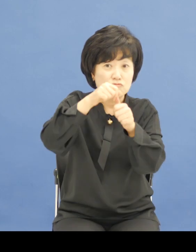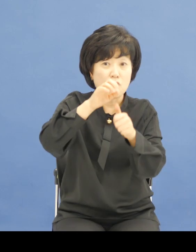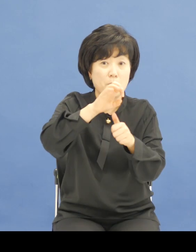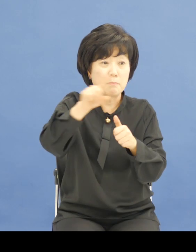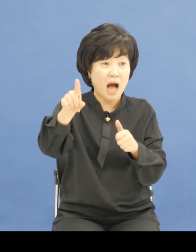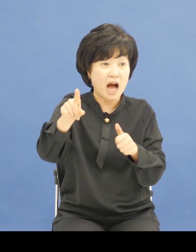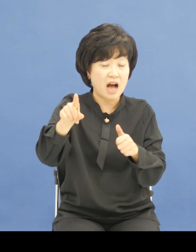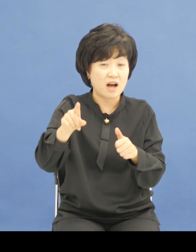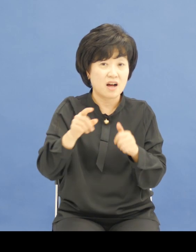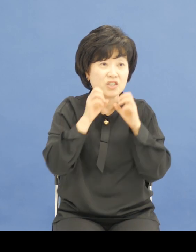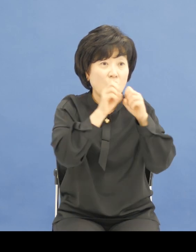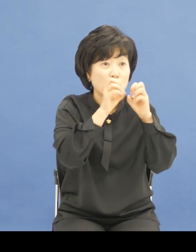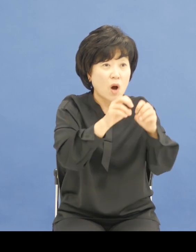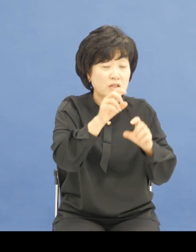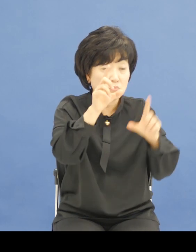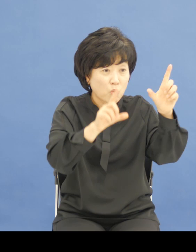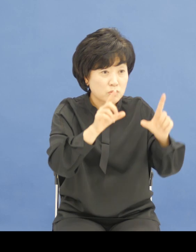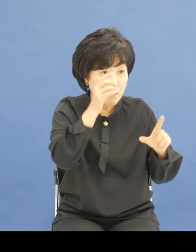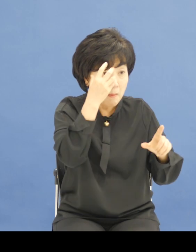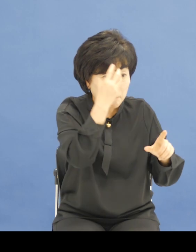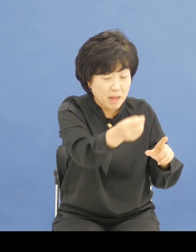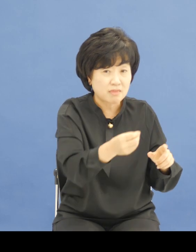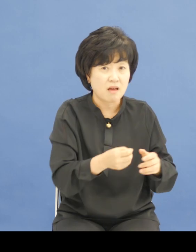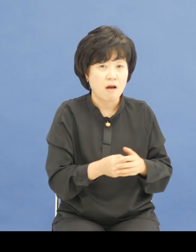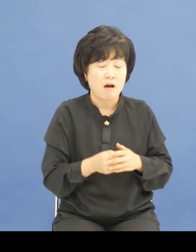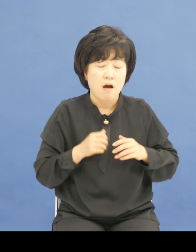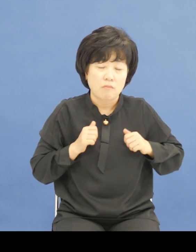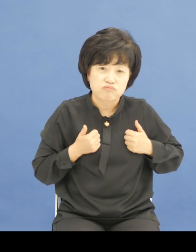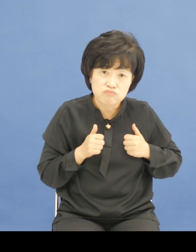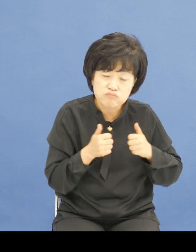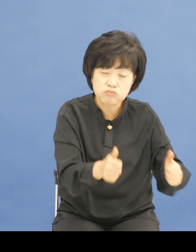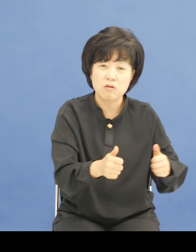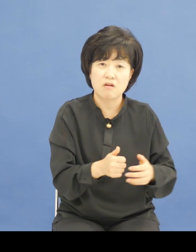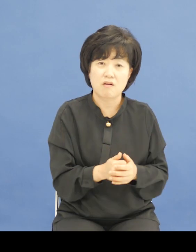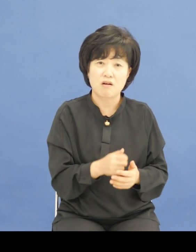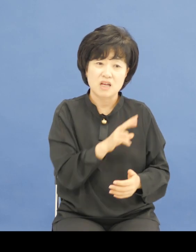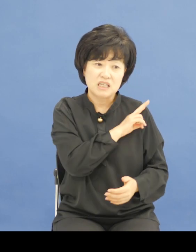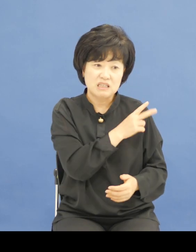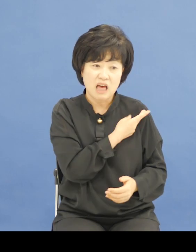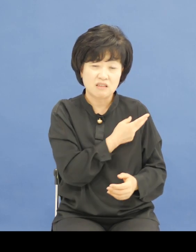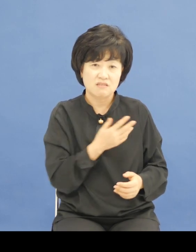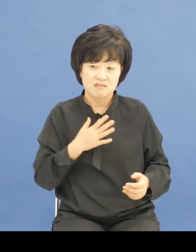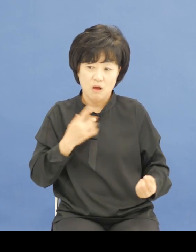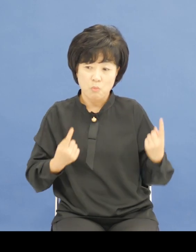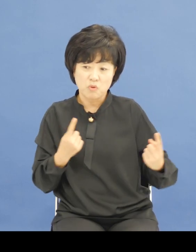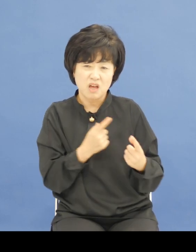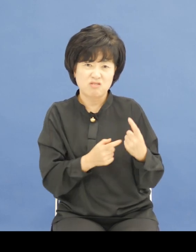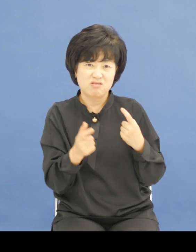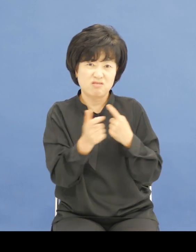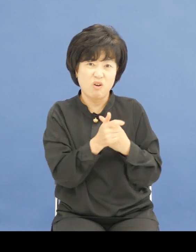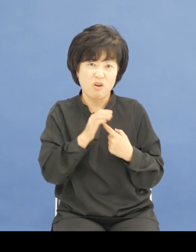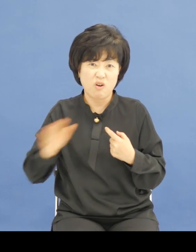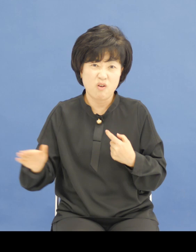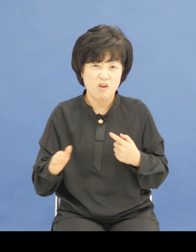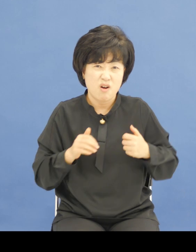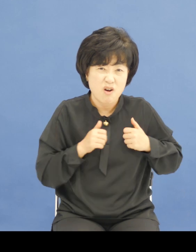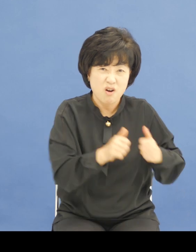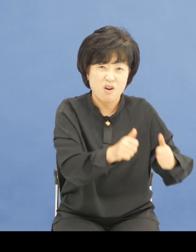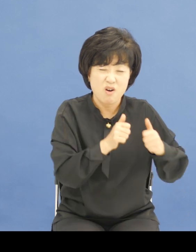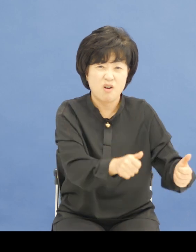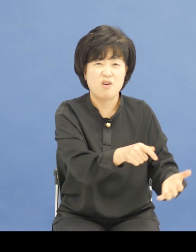참 부지런하네. 구원파들 더 열심히요, 원래 이다. 우리보다 더 많이 더 열심히. 더 열심히. 그러니까 무슬림도